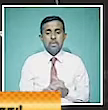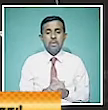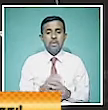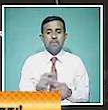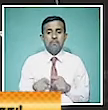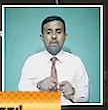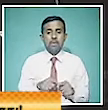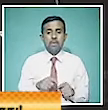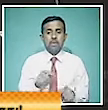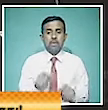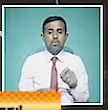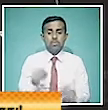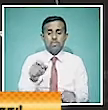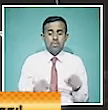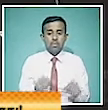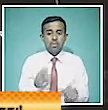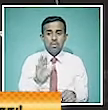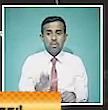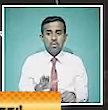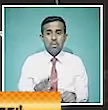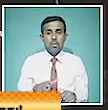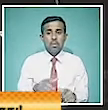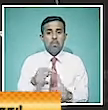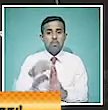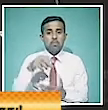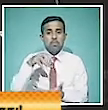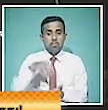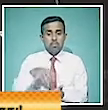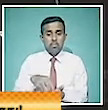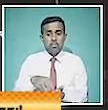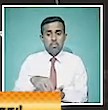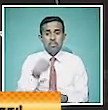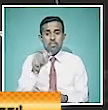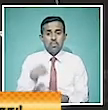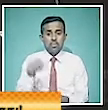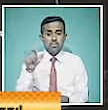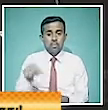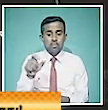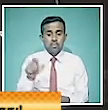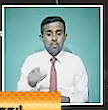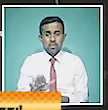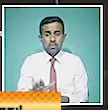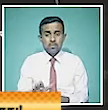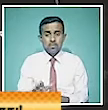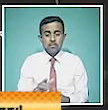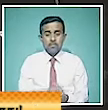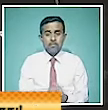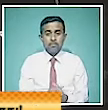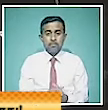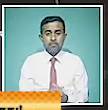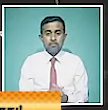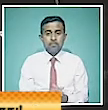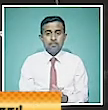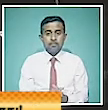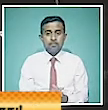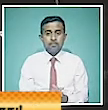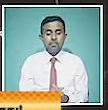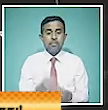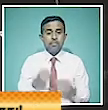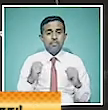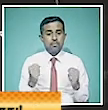உள்ளூர் திறமையை பாதுகாத்து அவர்களை அபிவிருத்தி செய்வதற்குமான சுயாட்சியாக எல்லா இடங்களிலும் இந்த நாட்டில் பல இடங்களில்